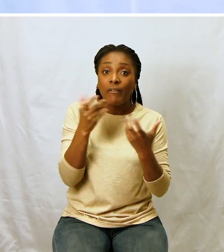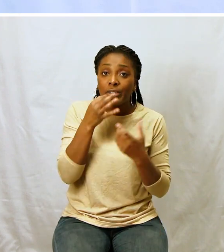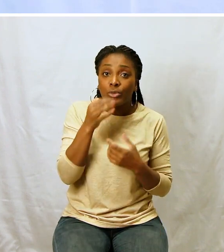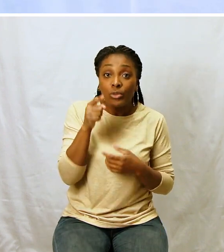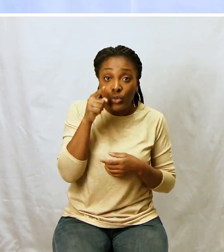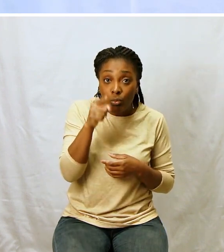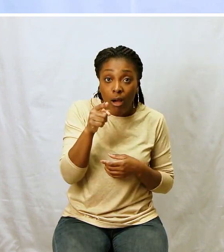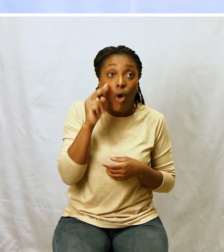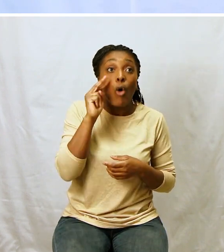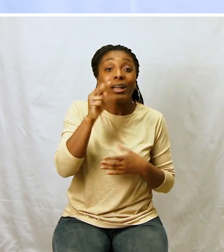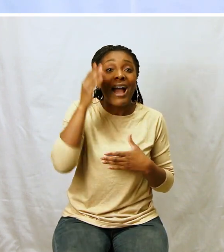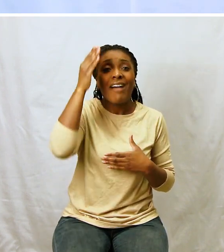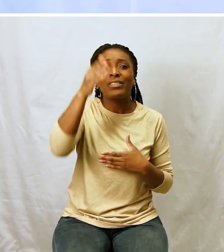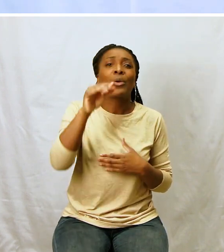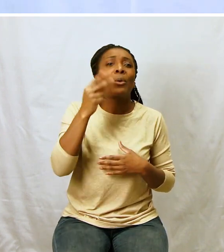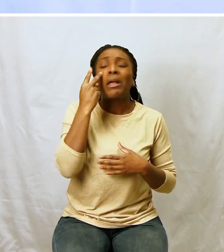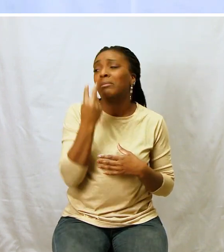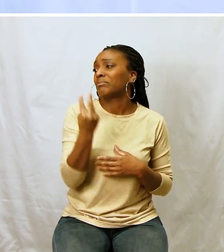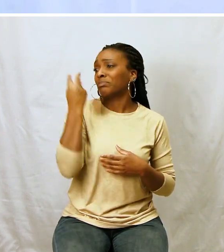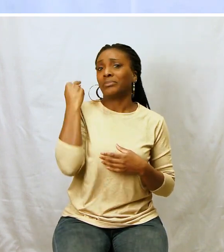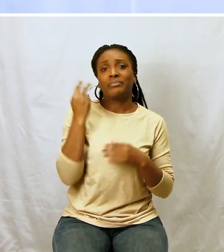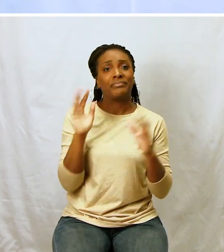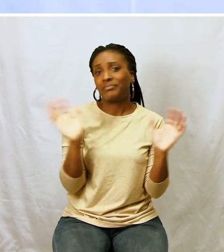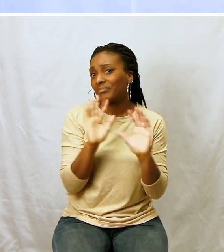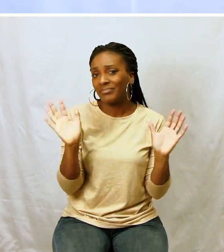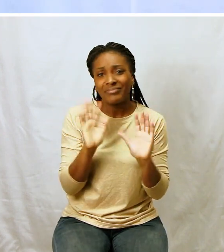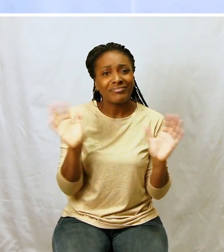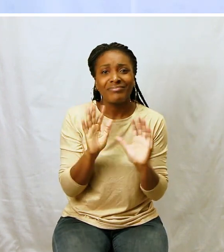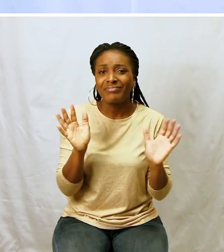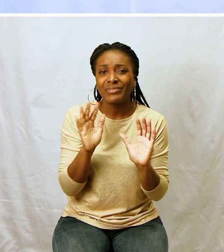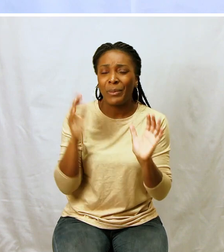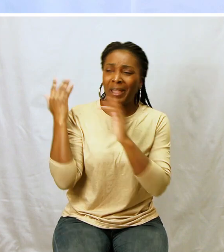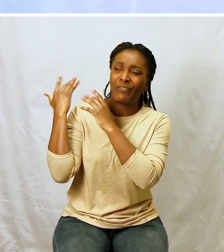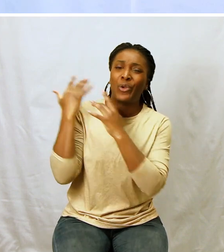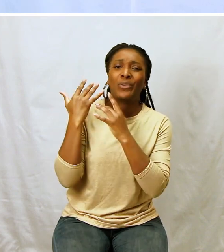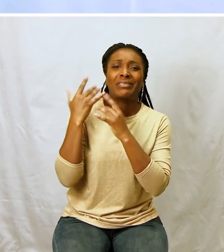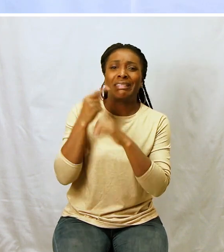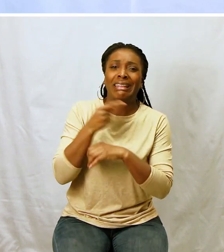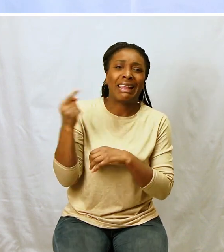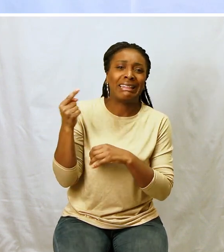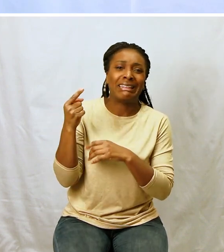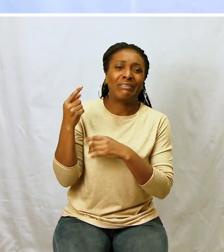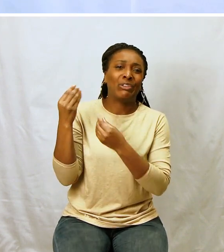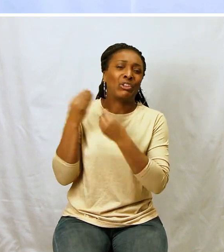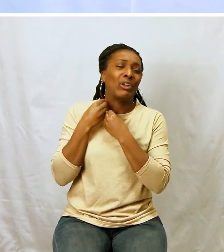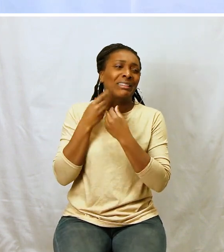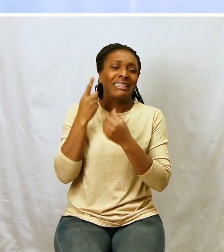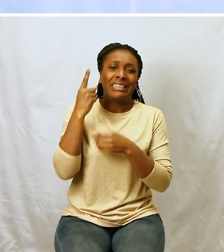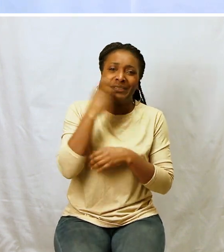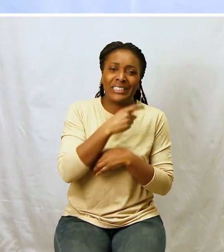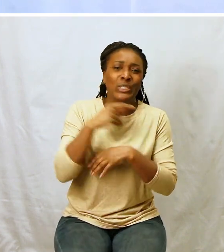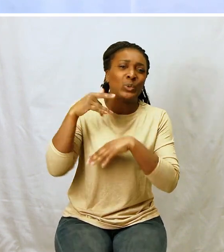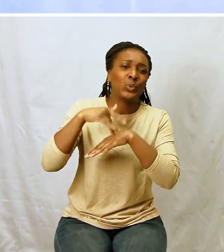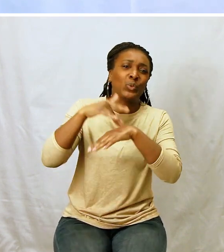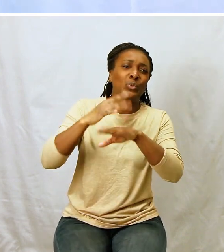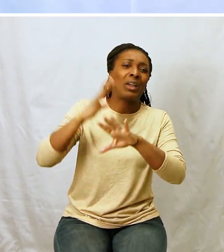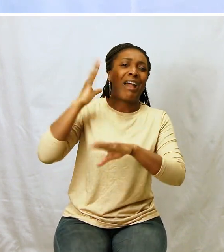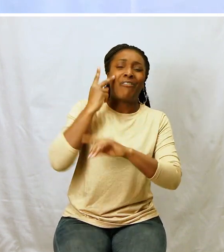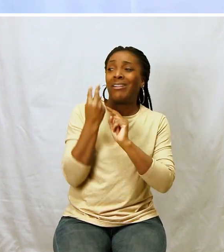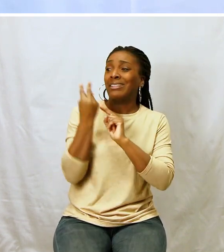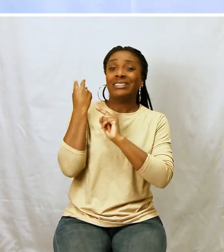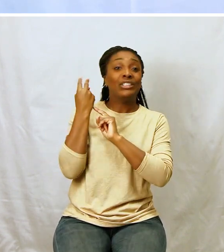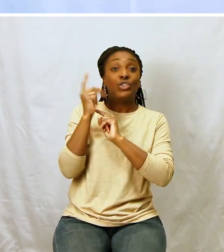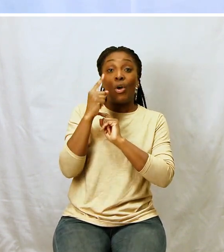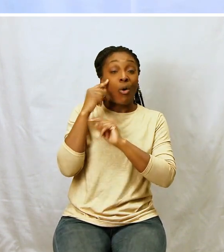avenir. Ne regarde pas à ton passé qui peut t'influencer ou qui a eu une influence dans ton parcours, des choses difficiles que tu as vécues, mais commence